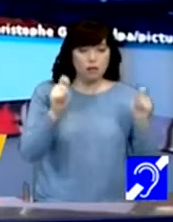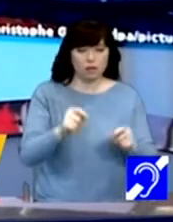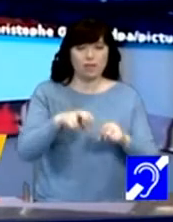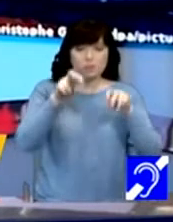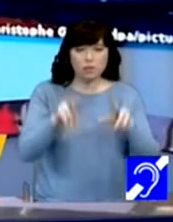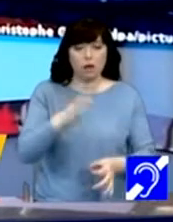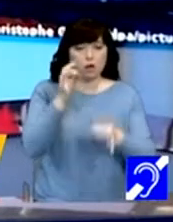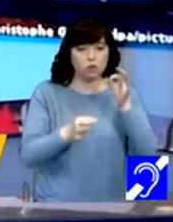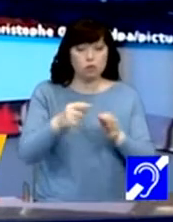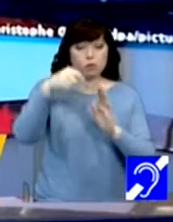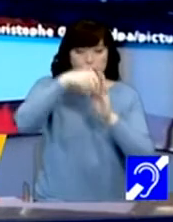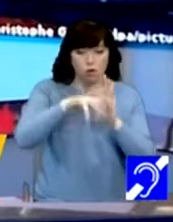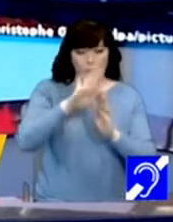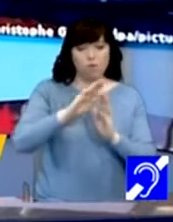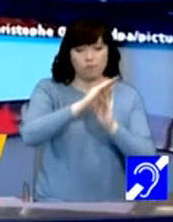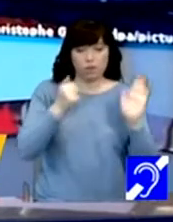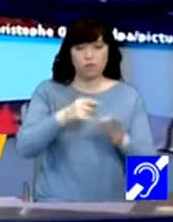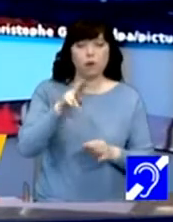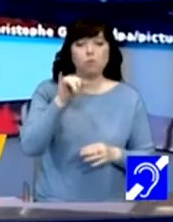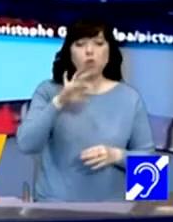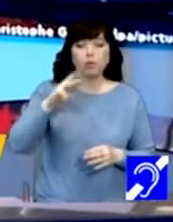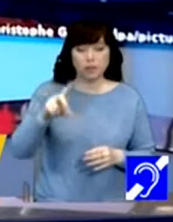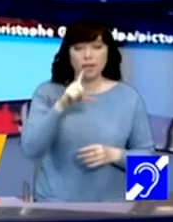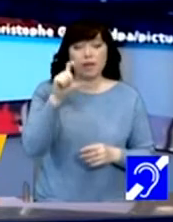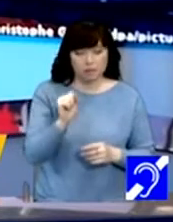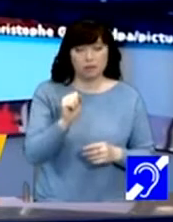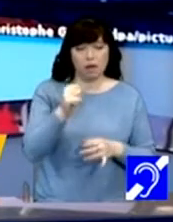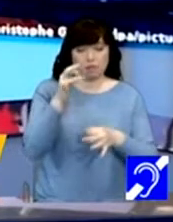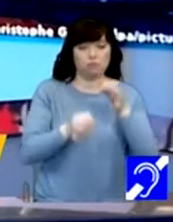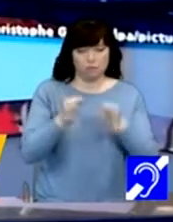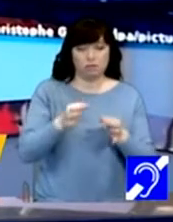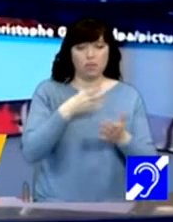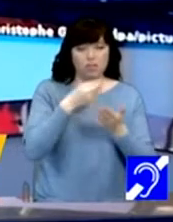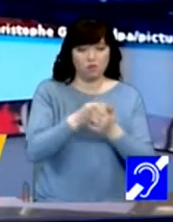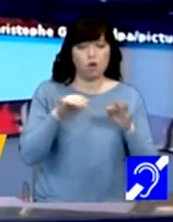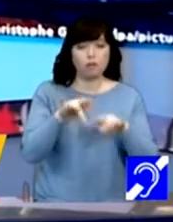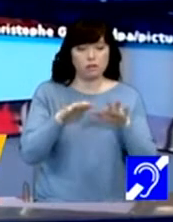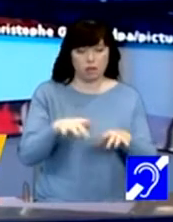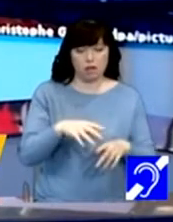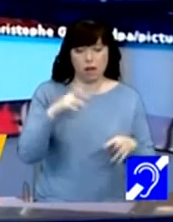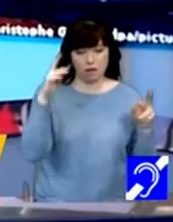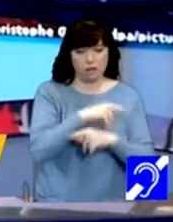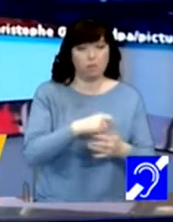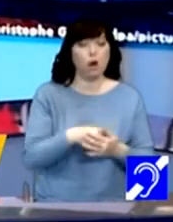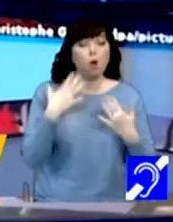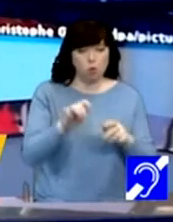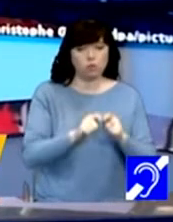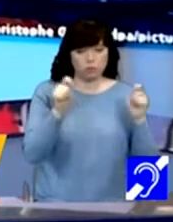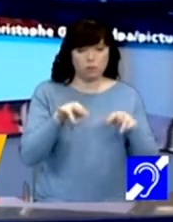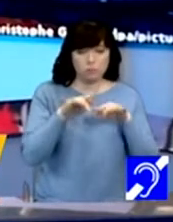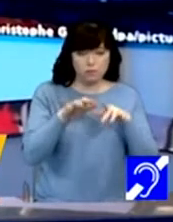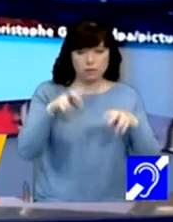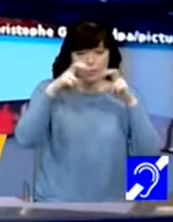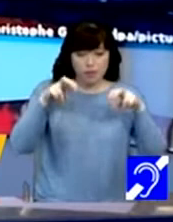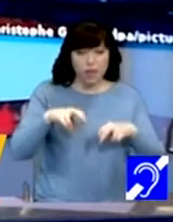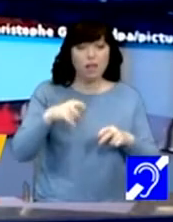special în care Vladimir Putin să fie judecat pentru acțiunile sale în Ucraina. Curtea Penală Internațională a deschis deja o anchetă în urma